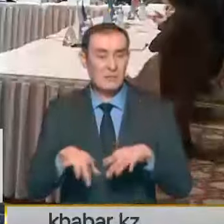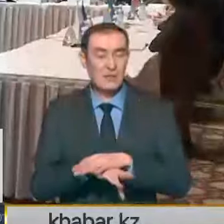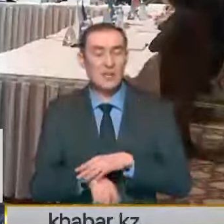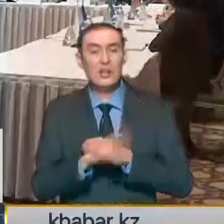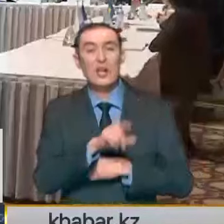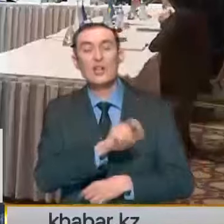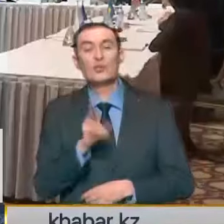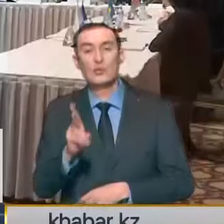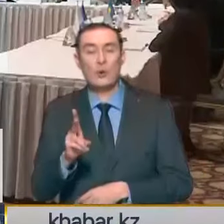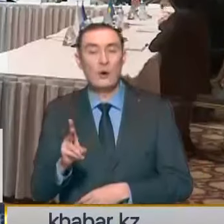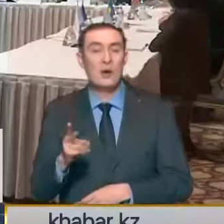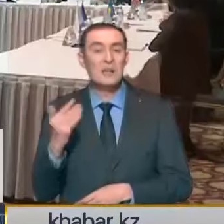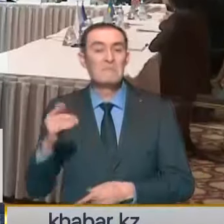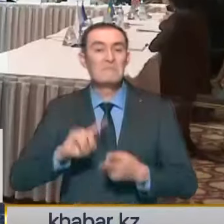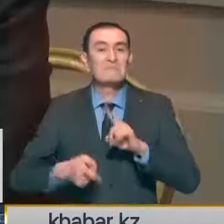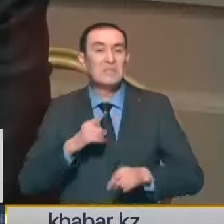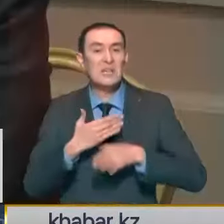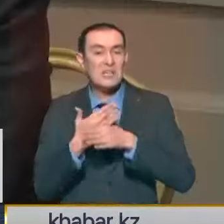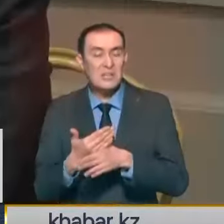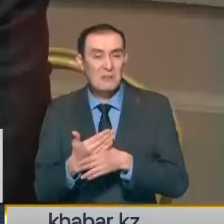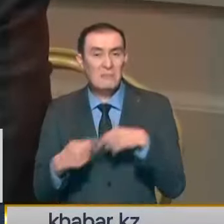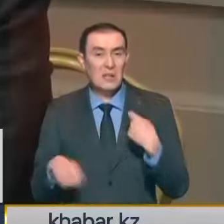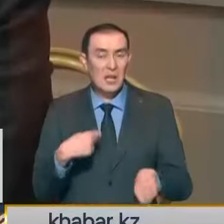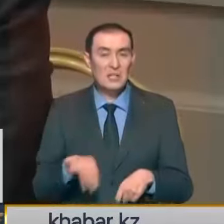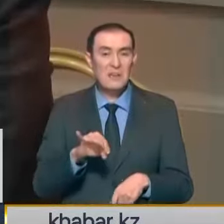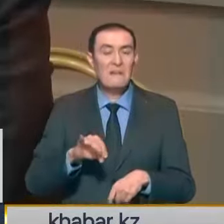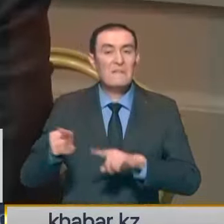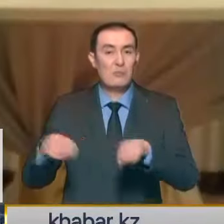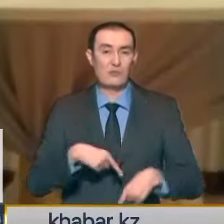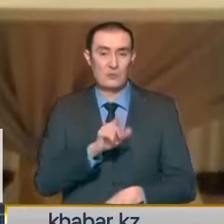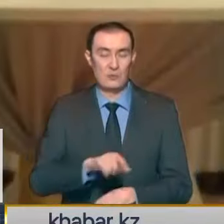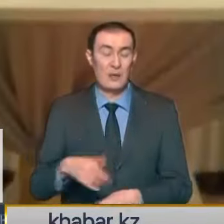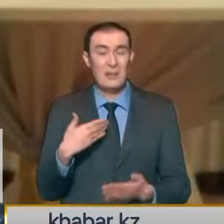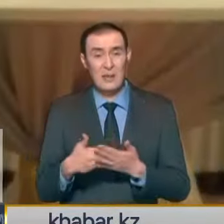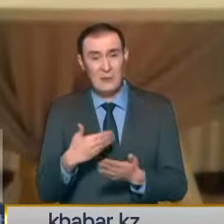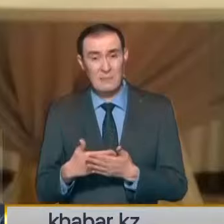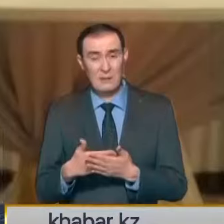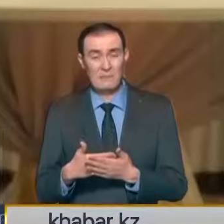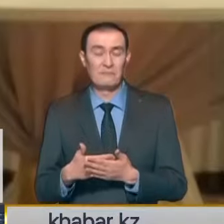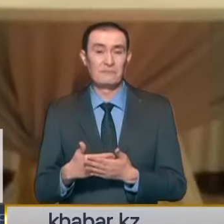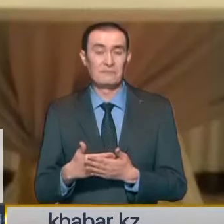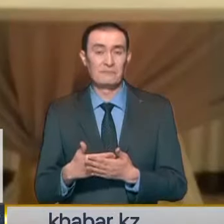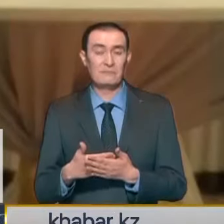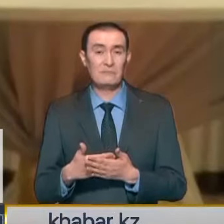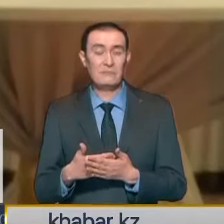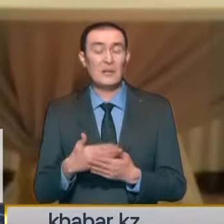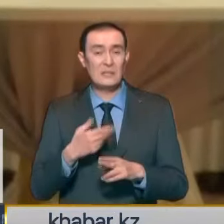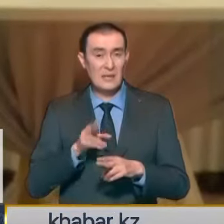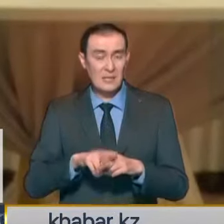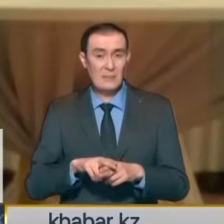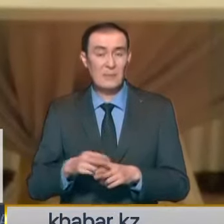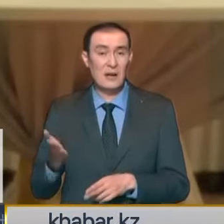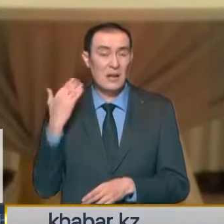лиц, оказывающих содействие сутенерам и вербовщикам. Например, вебкам. За это не